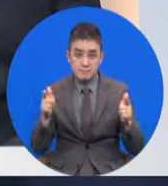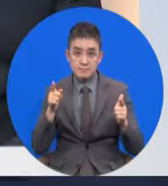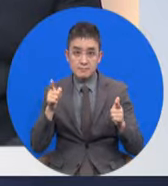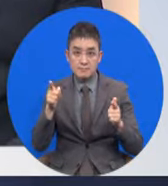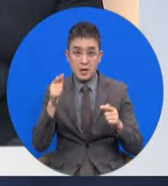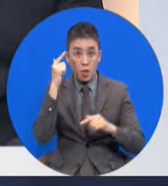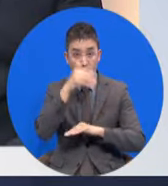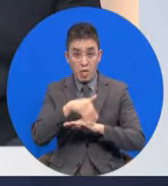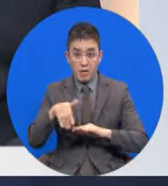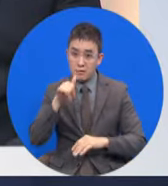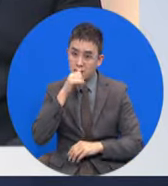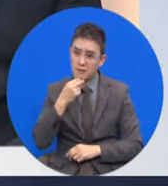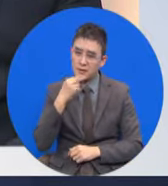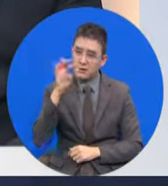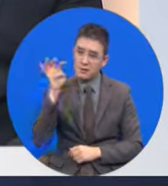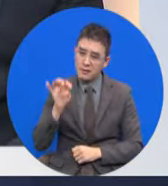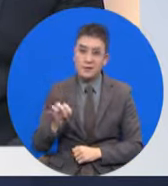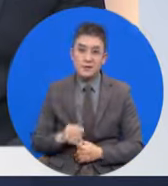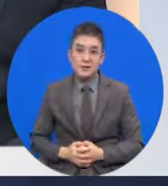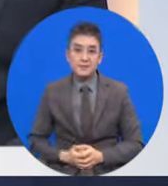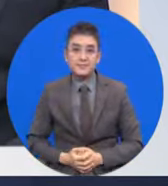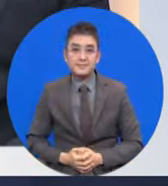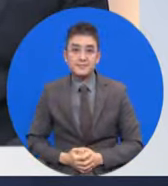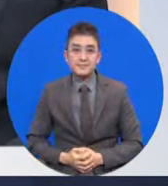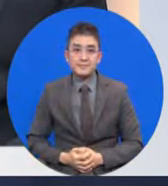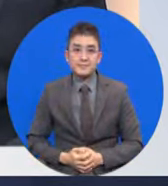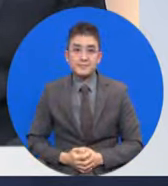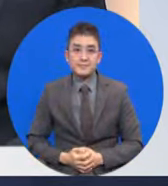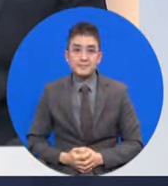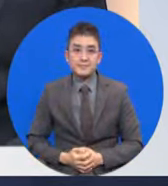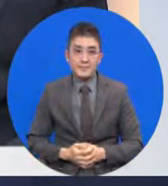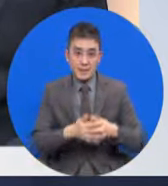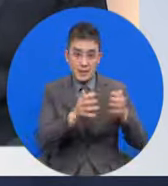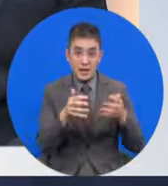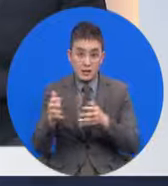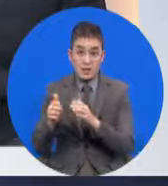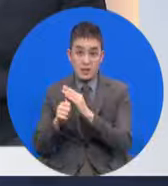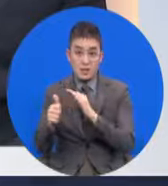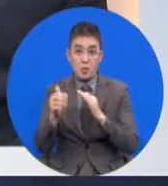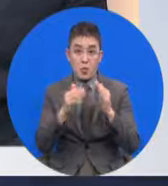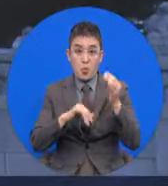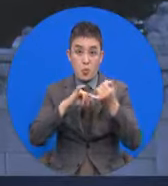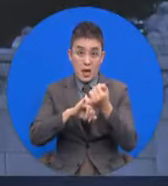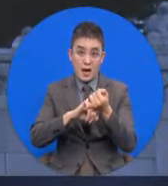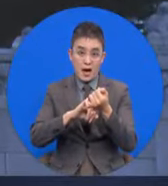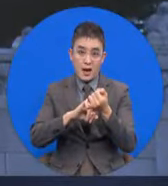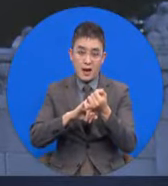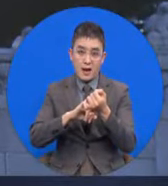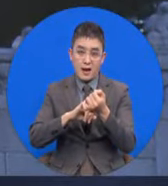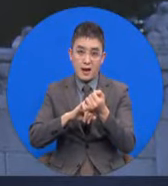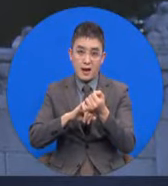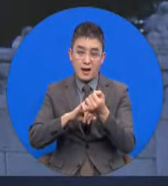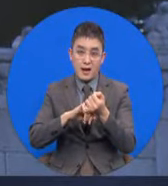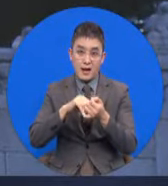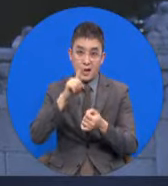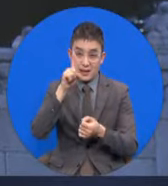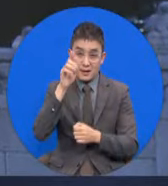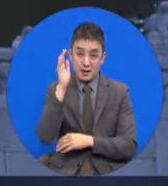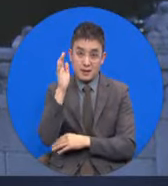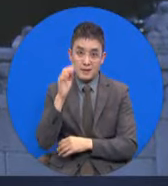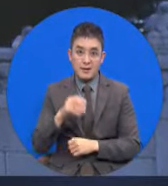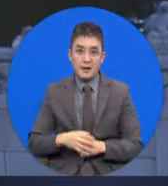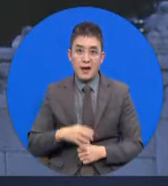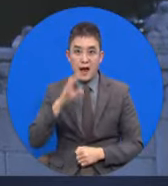대한 문제 제기를 안 할 수가 없는 것이죠. 예, 특히나 뭐 양당의 대표 공약 하나씩 좀 더 여쭤보면